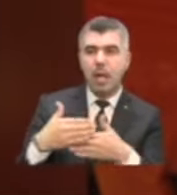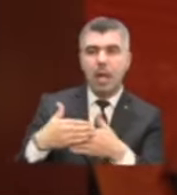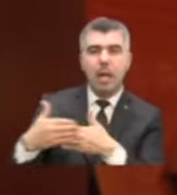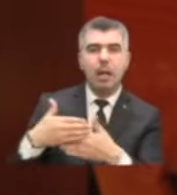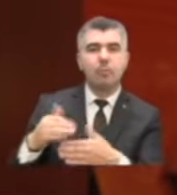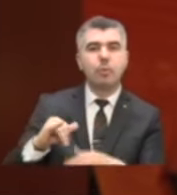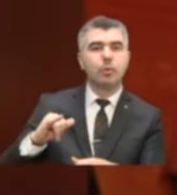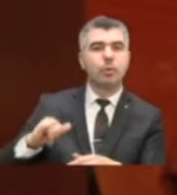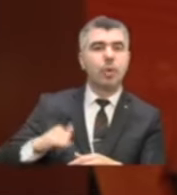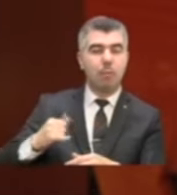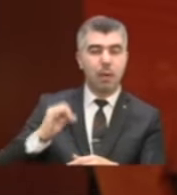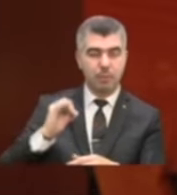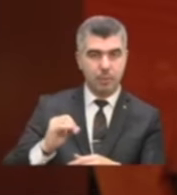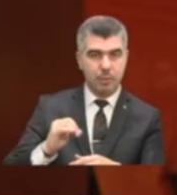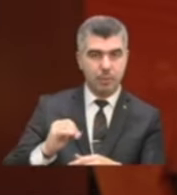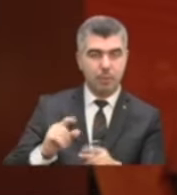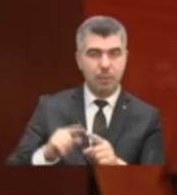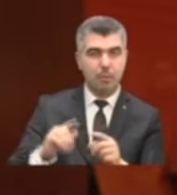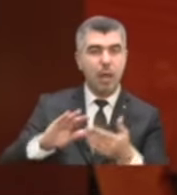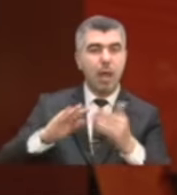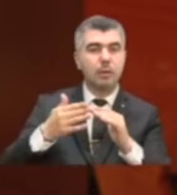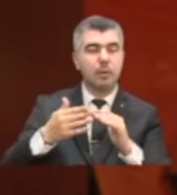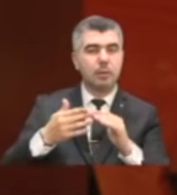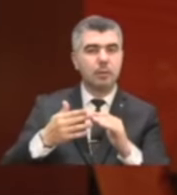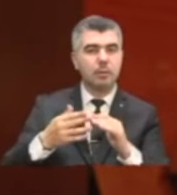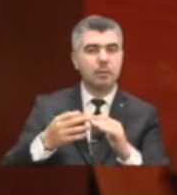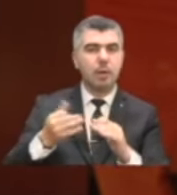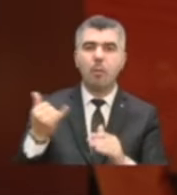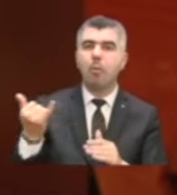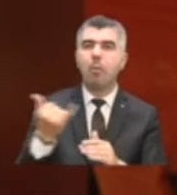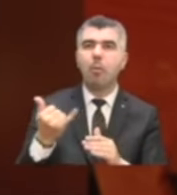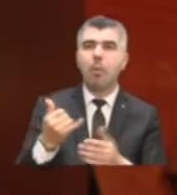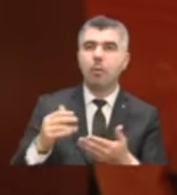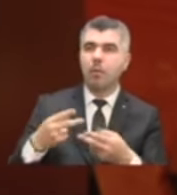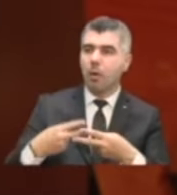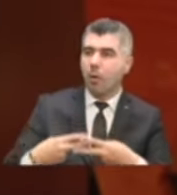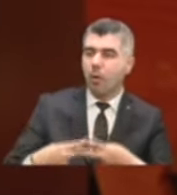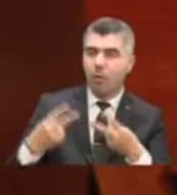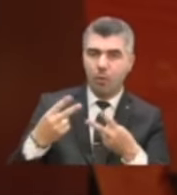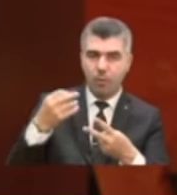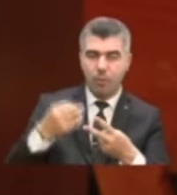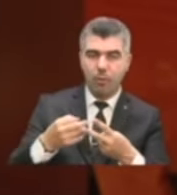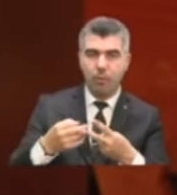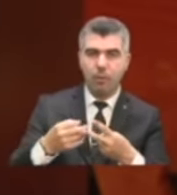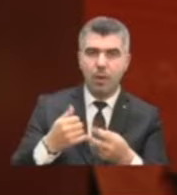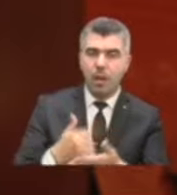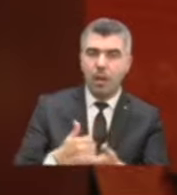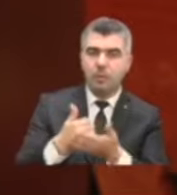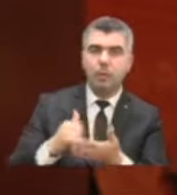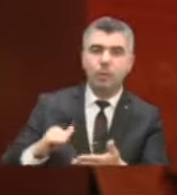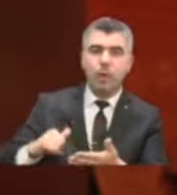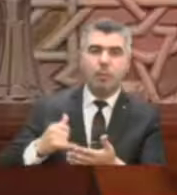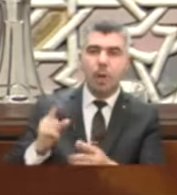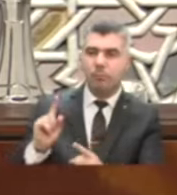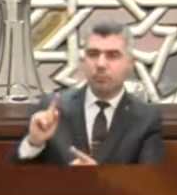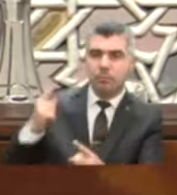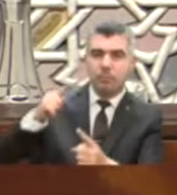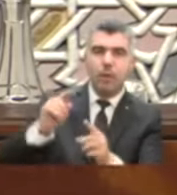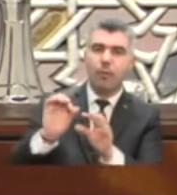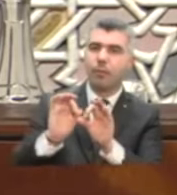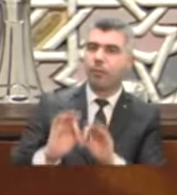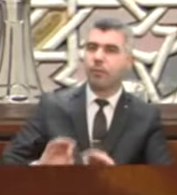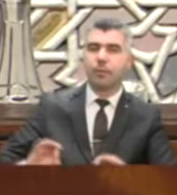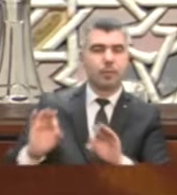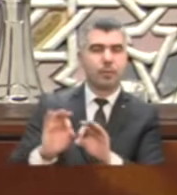الشباب. ثالثا، النقطه الاخيره هي الرقمنه عبر الجو الشباب، مجموعه ديال الخدمات غنحاولوا نعطيهم الشباب بدون تنقل الى المكان المعين.